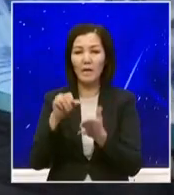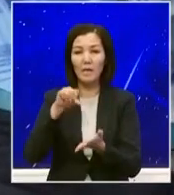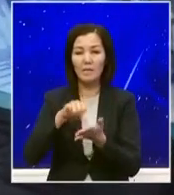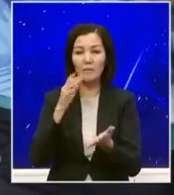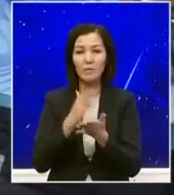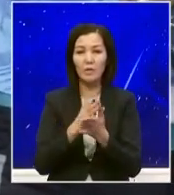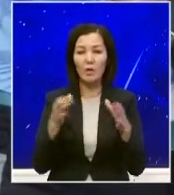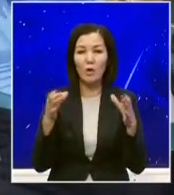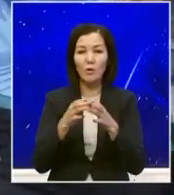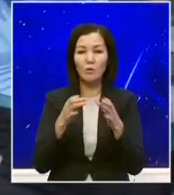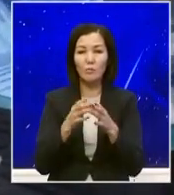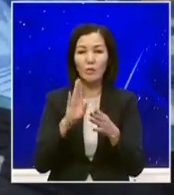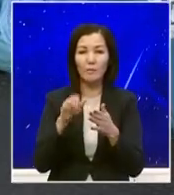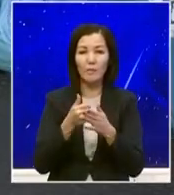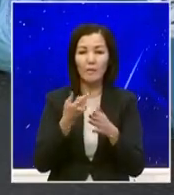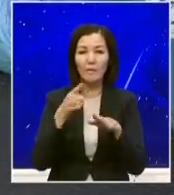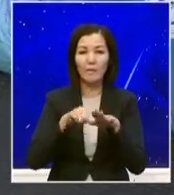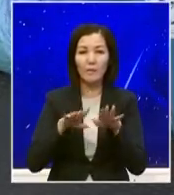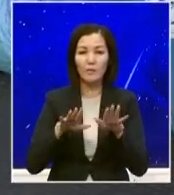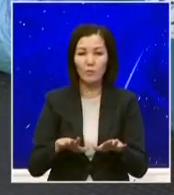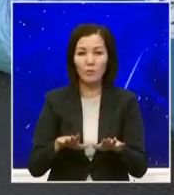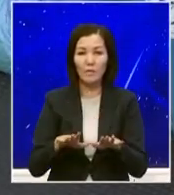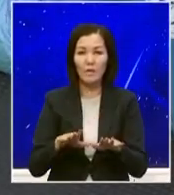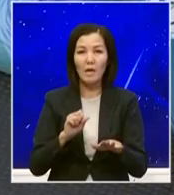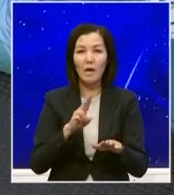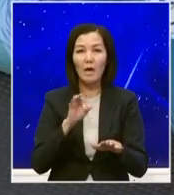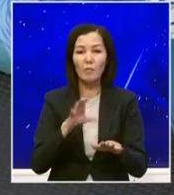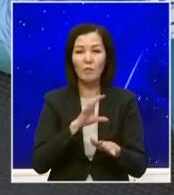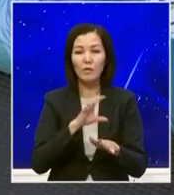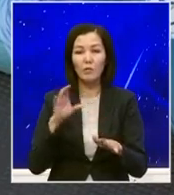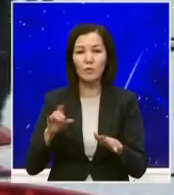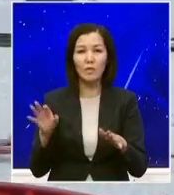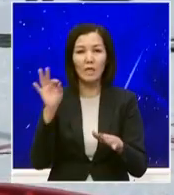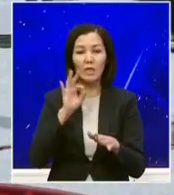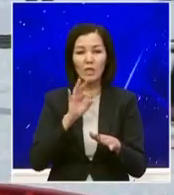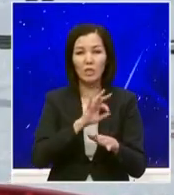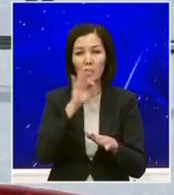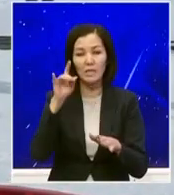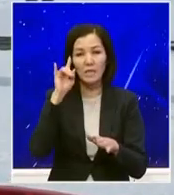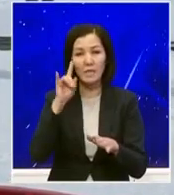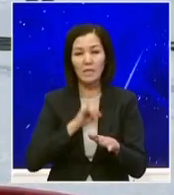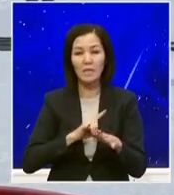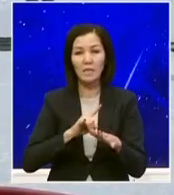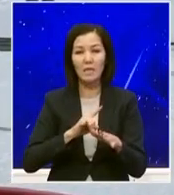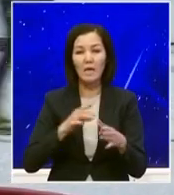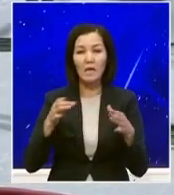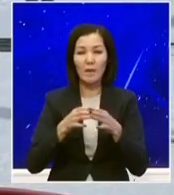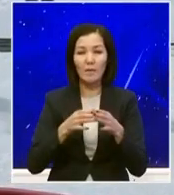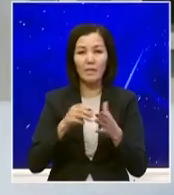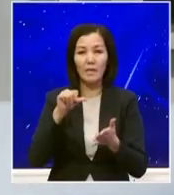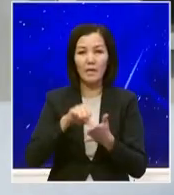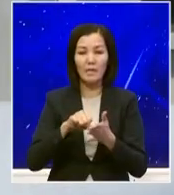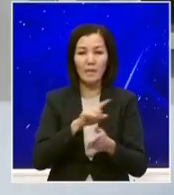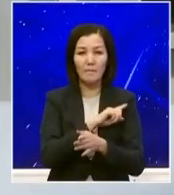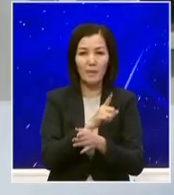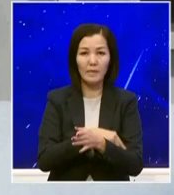жатыр. Ұжымдық есепте басшылығы үшін негізгі тартыс Ақмола, солтүстік және шығыс қазақстандық биатлоншылар арасында өтеді деп күтілуде. Сайыс барысында